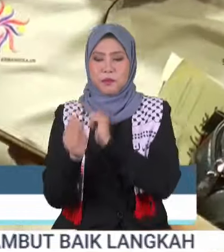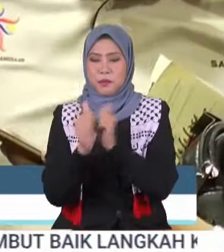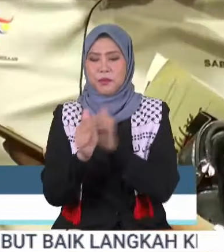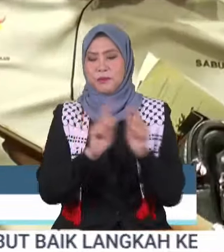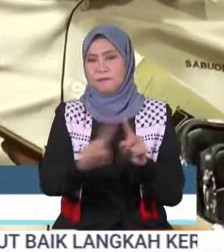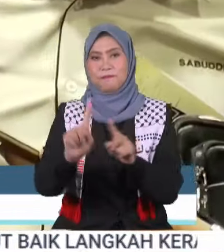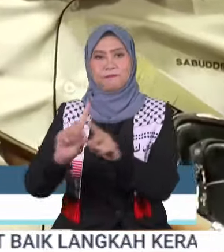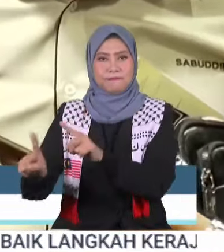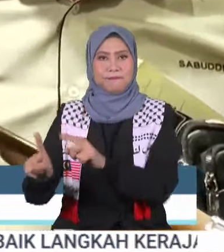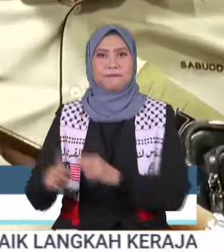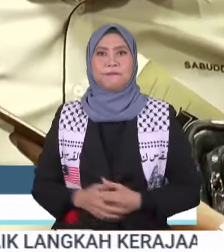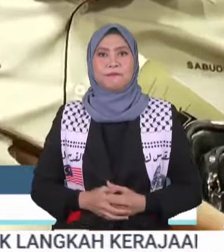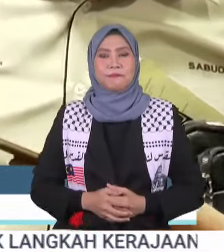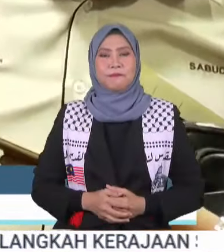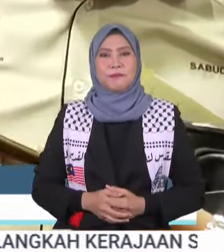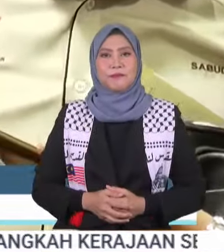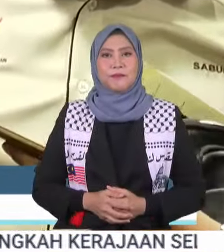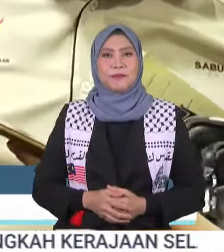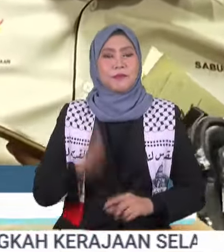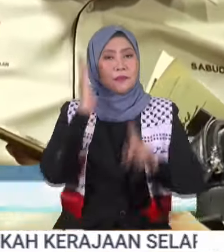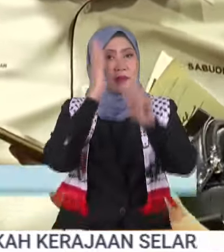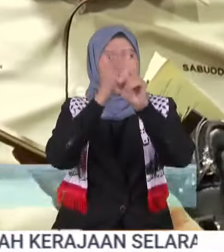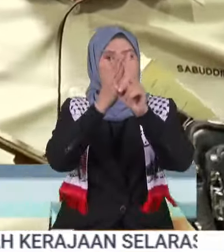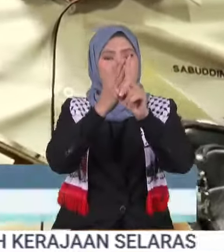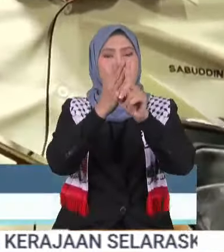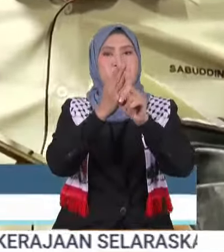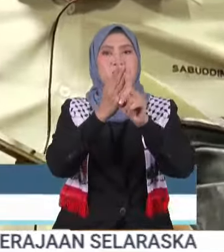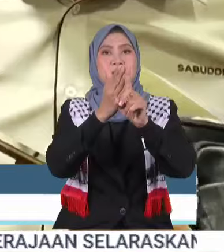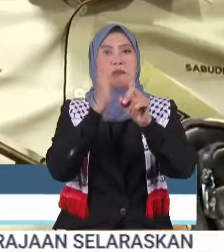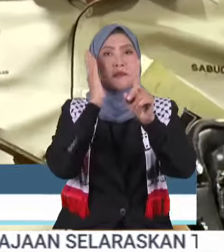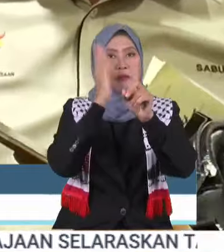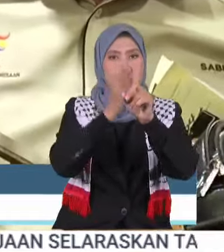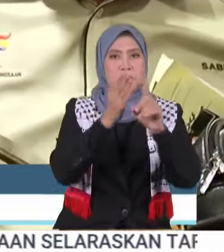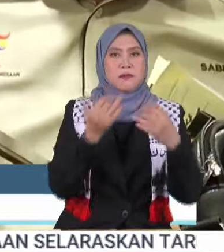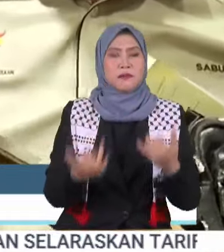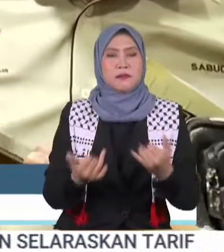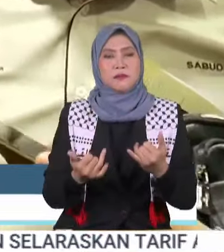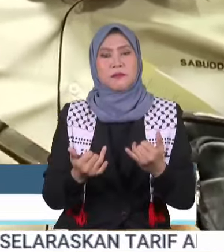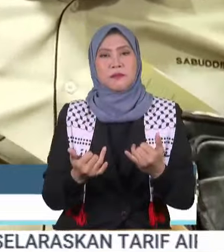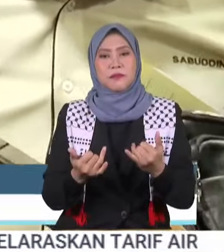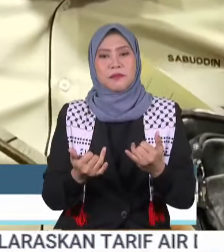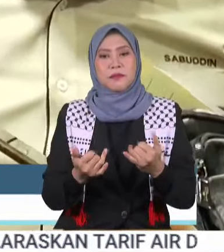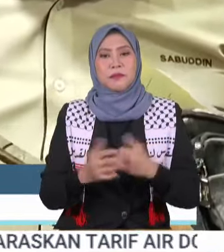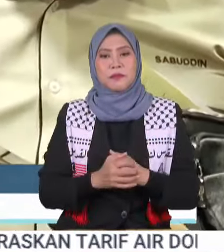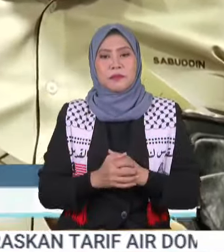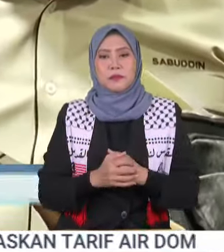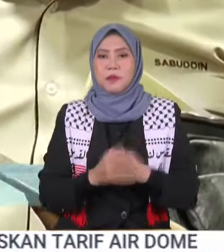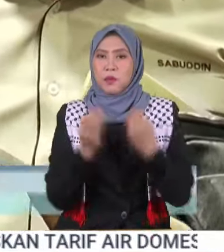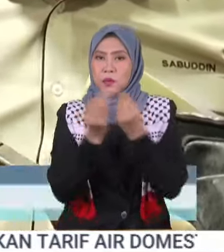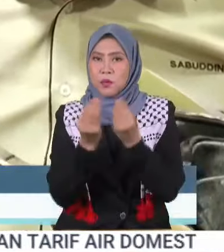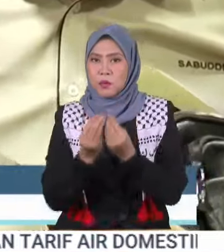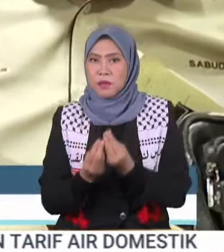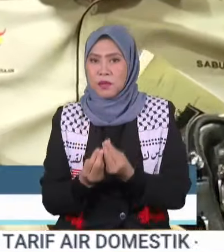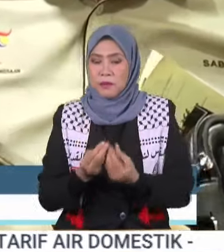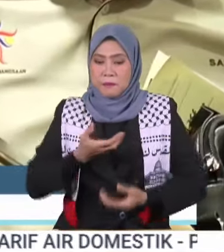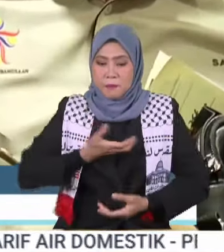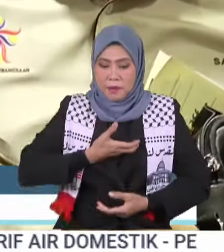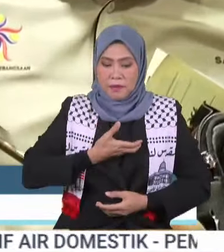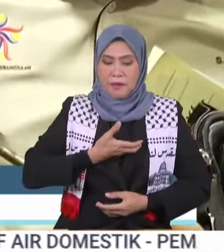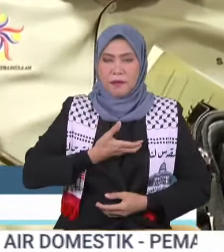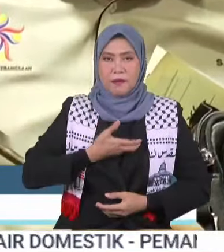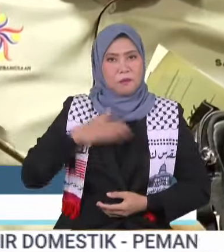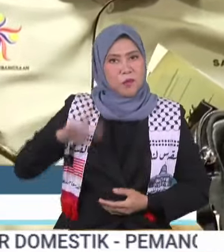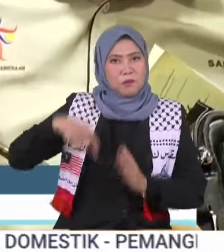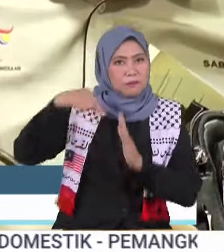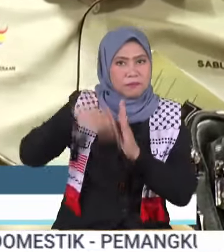sukan sasaran setakat ini adalah single digit kedudukan kedudukan kedudukan cuma jumlah pingat tu saya belum